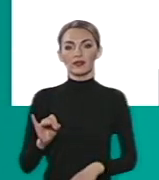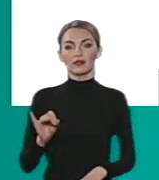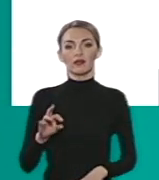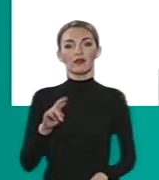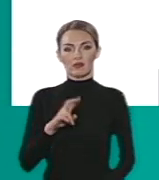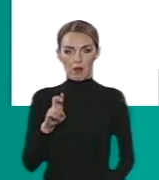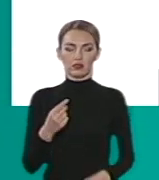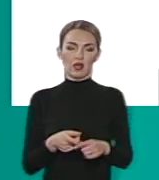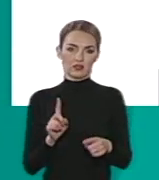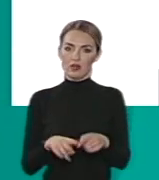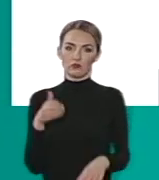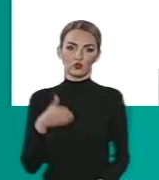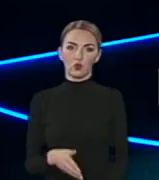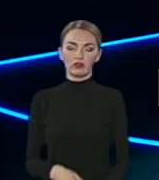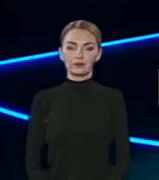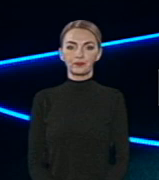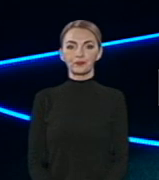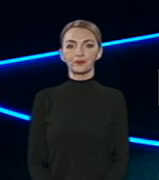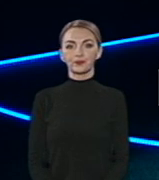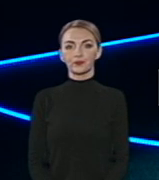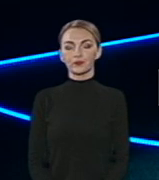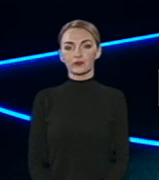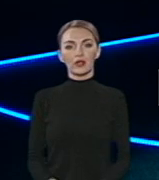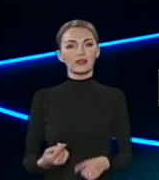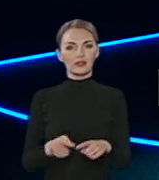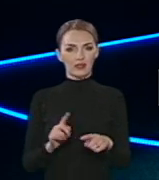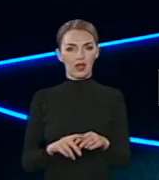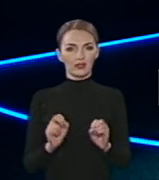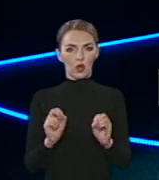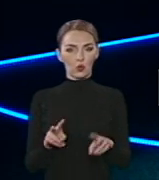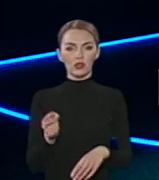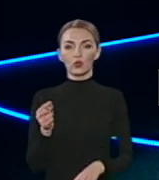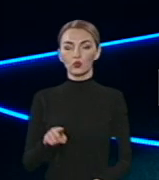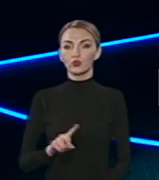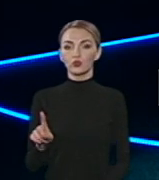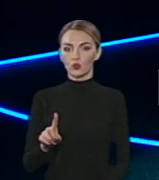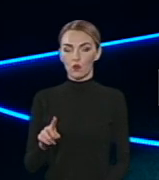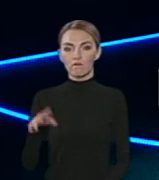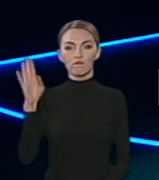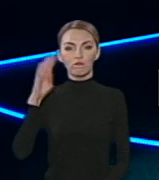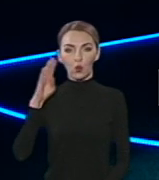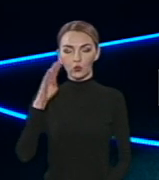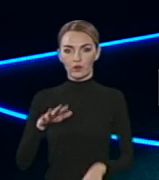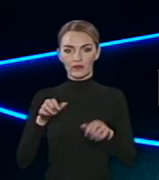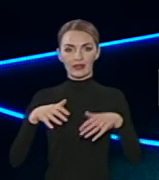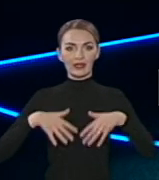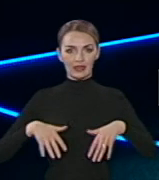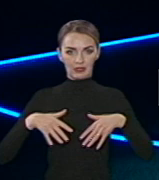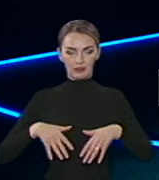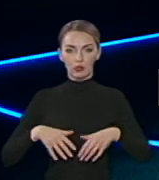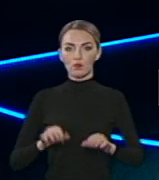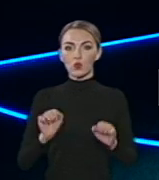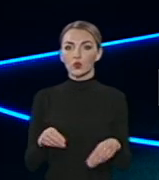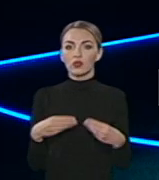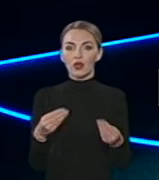це пішов. От, пане Микола, от ця загроза того, що воду в окупований Крим